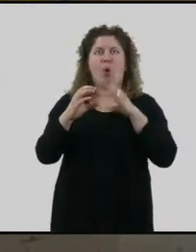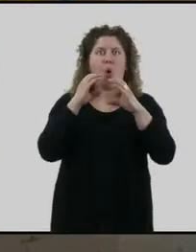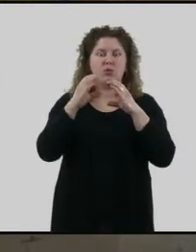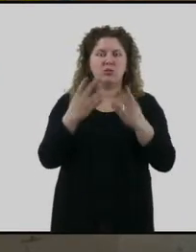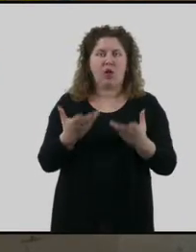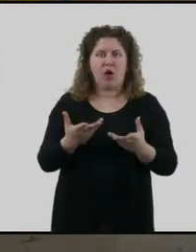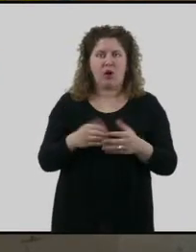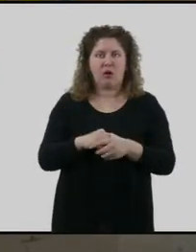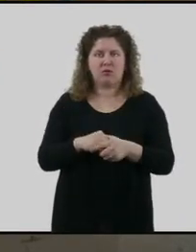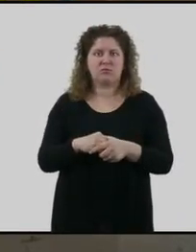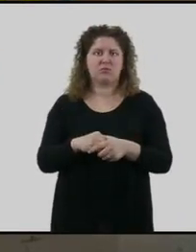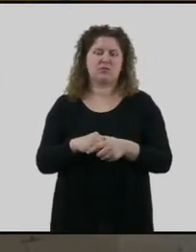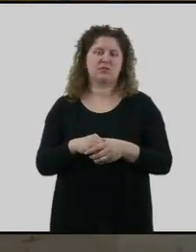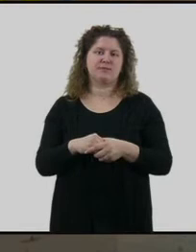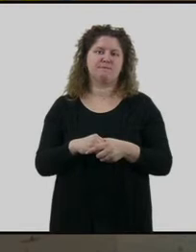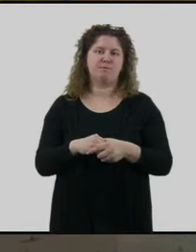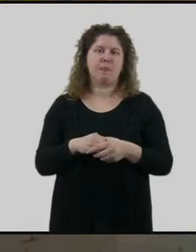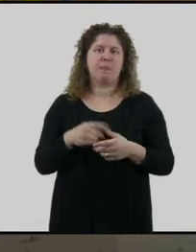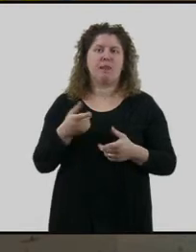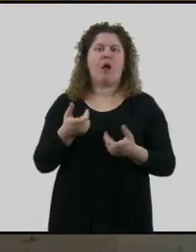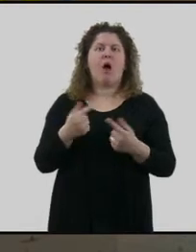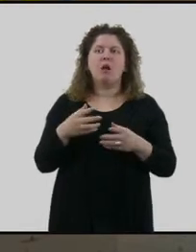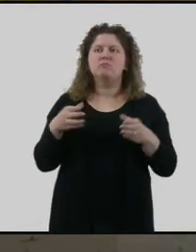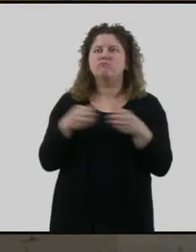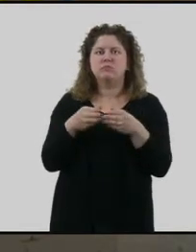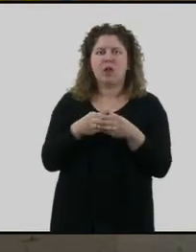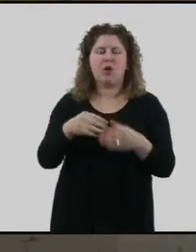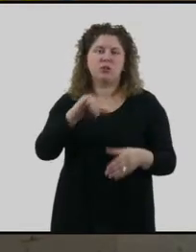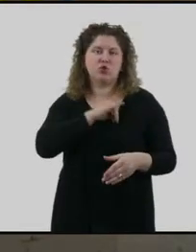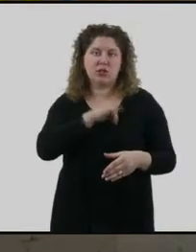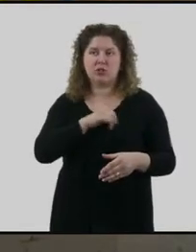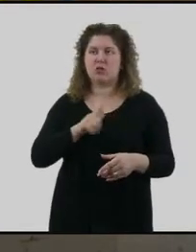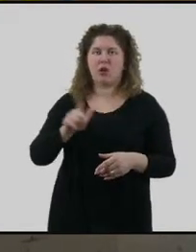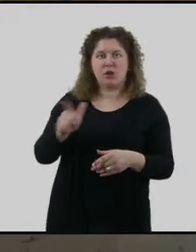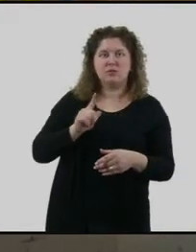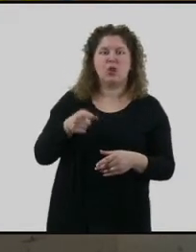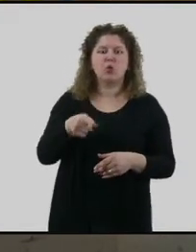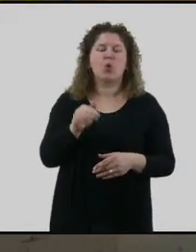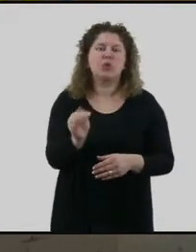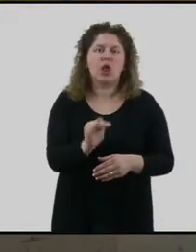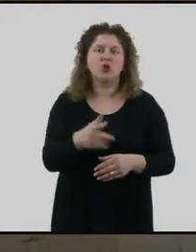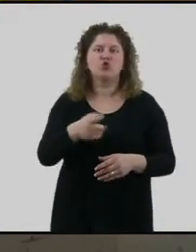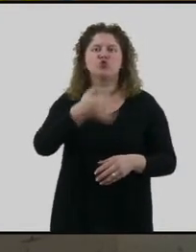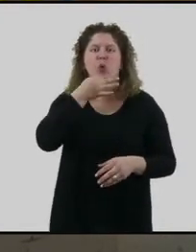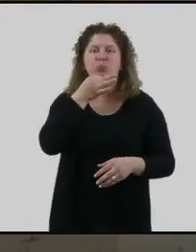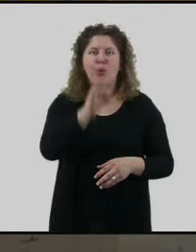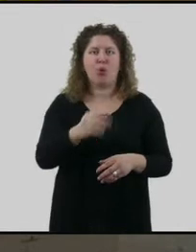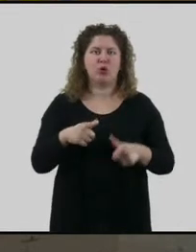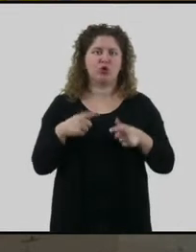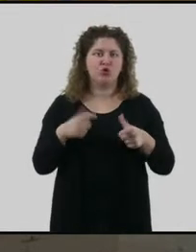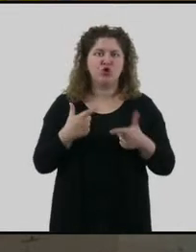onako u dosta slučajeva su to stranke koje nisu suradne. Međutim, zajednički interes je njima i nama da to dijete što